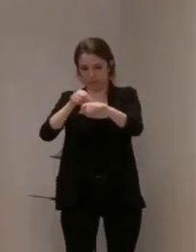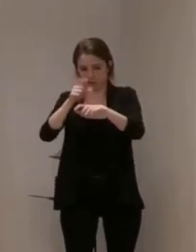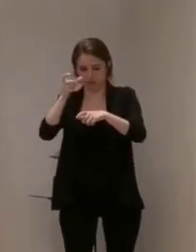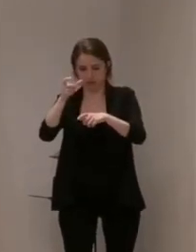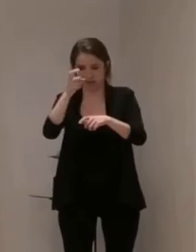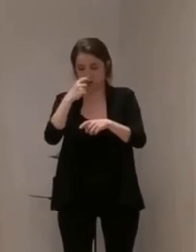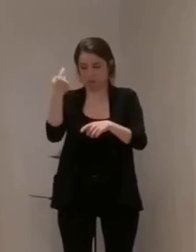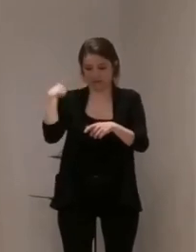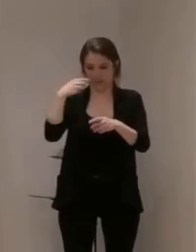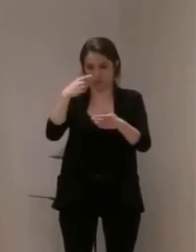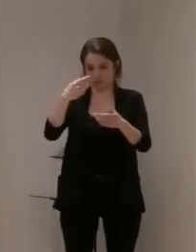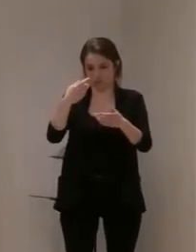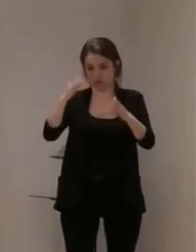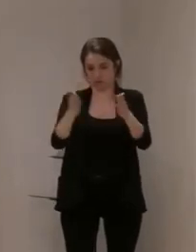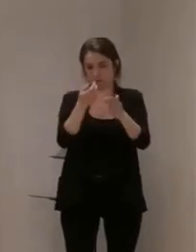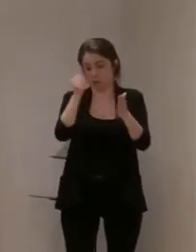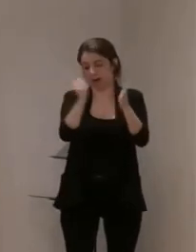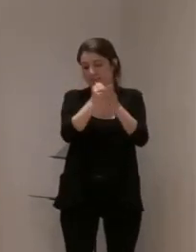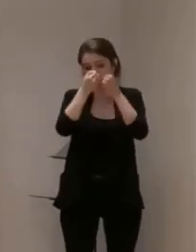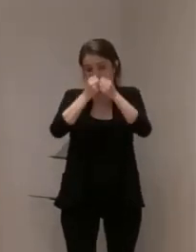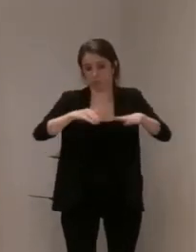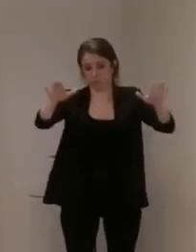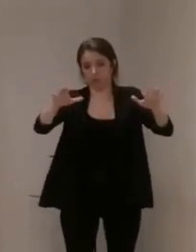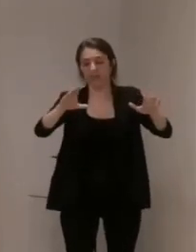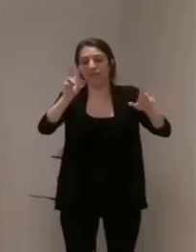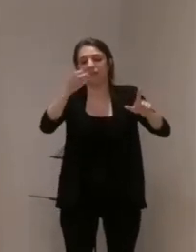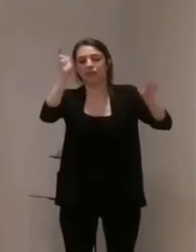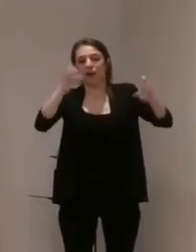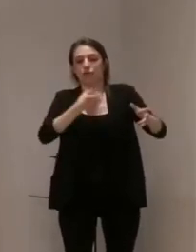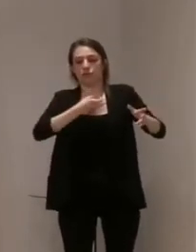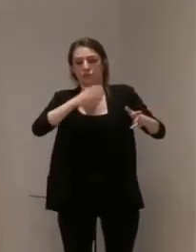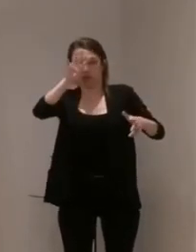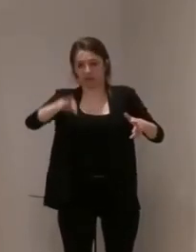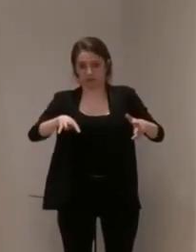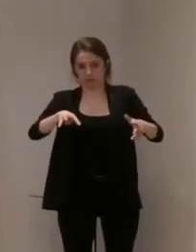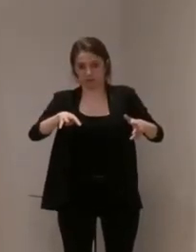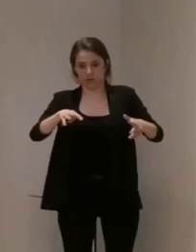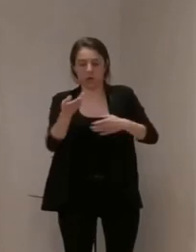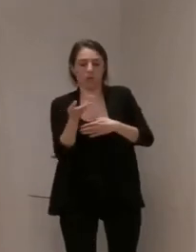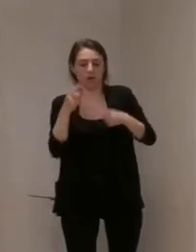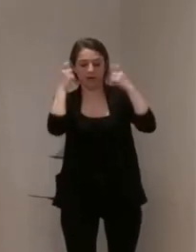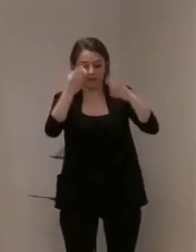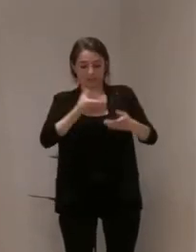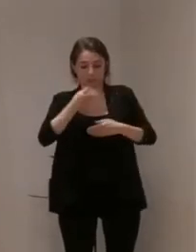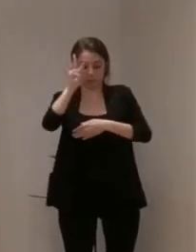finals d'any passat, novembre, que l'Ajuntament de Barcelona va intentar proposar